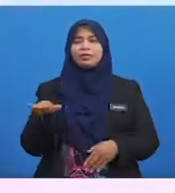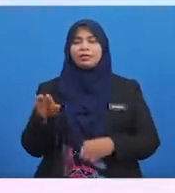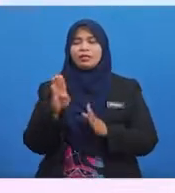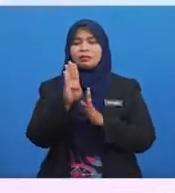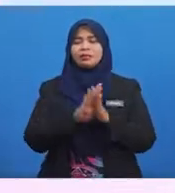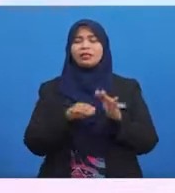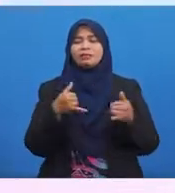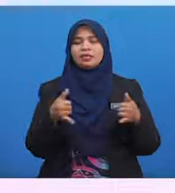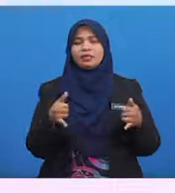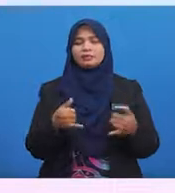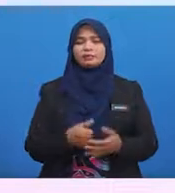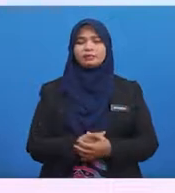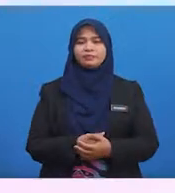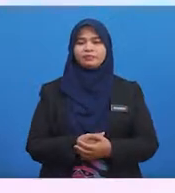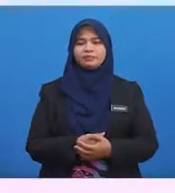bermain